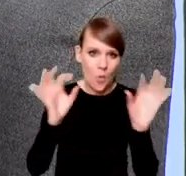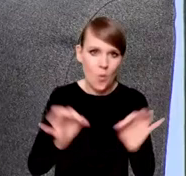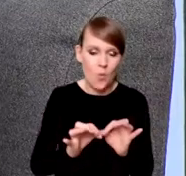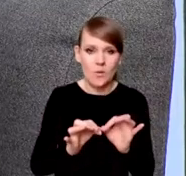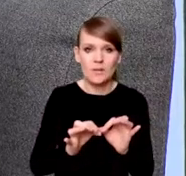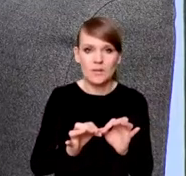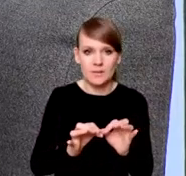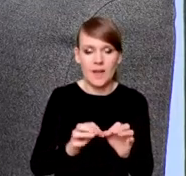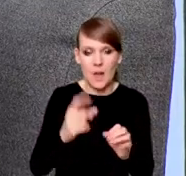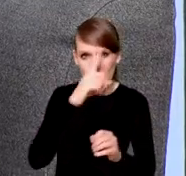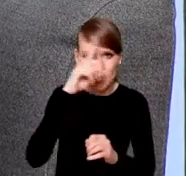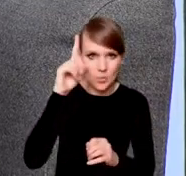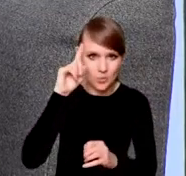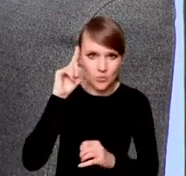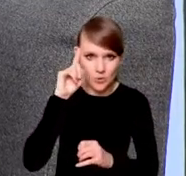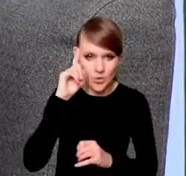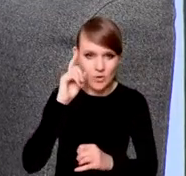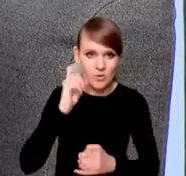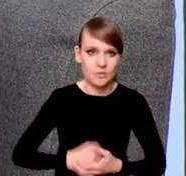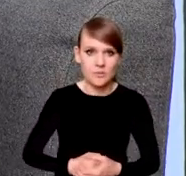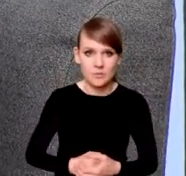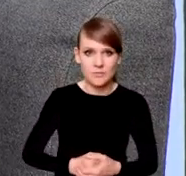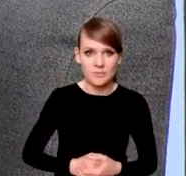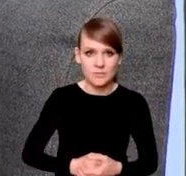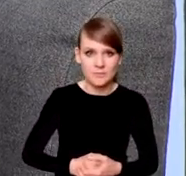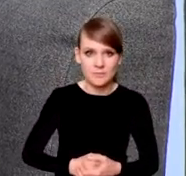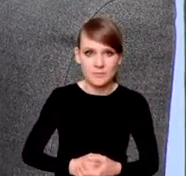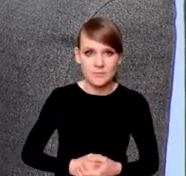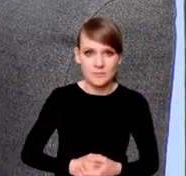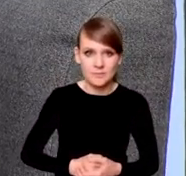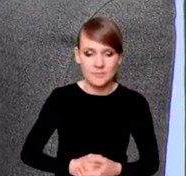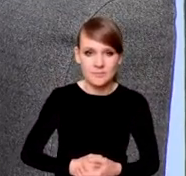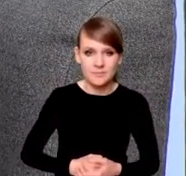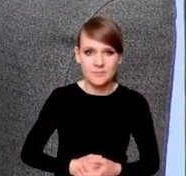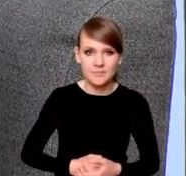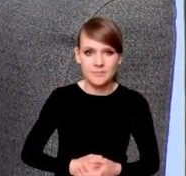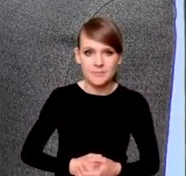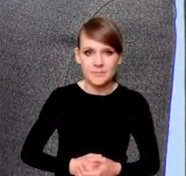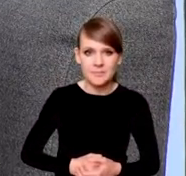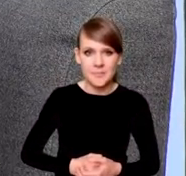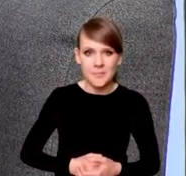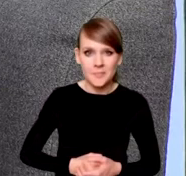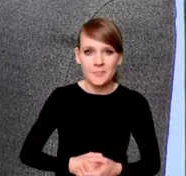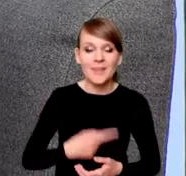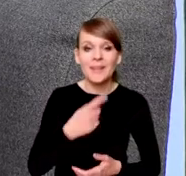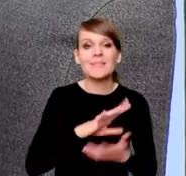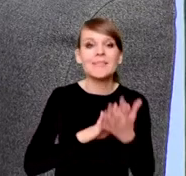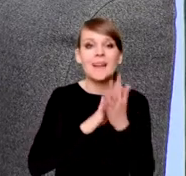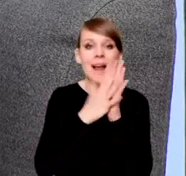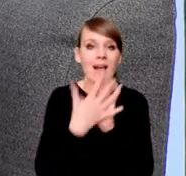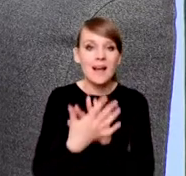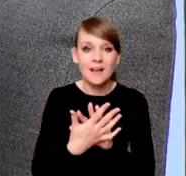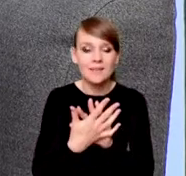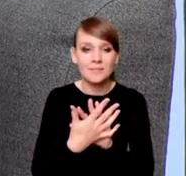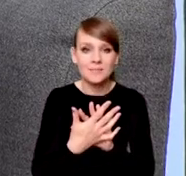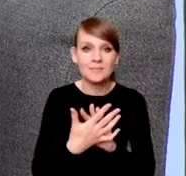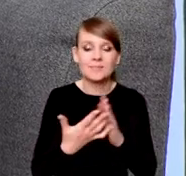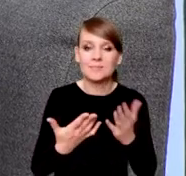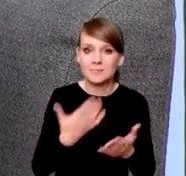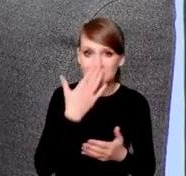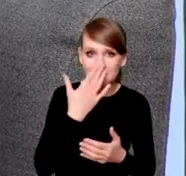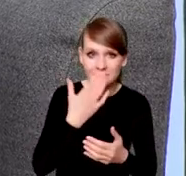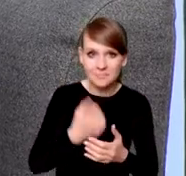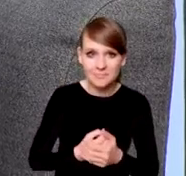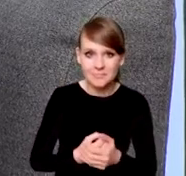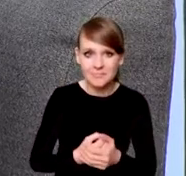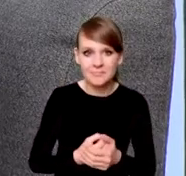i ludzkość, mówiąc trochę górnolotnie. Więc transformacja, która polega na tym, że pracuję codziennie na tym, żeby